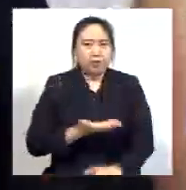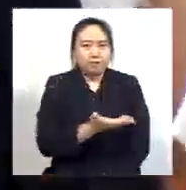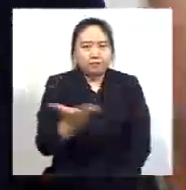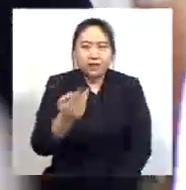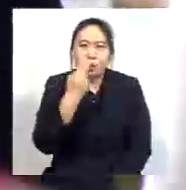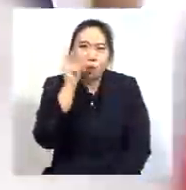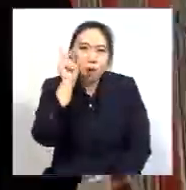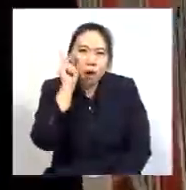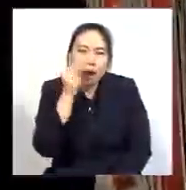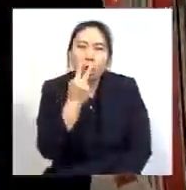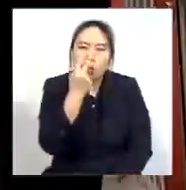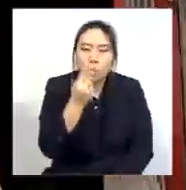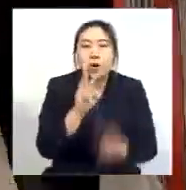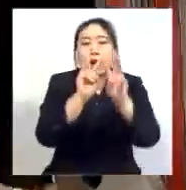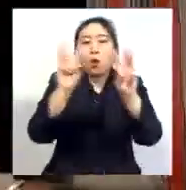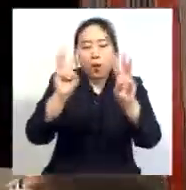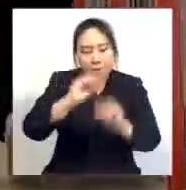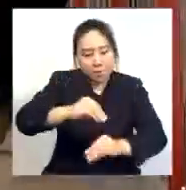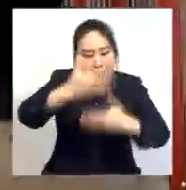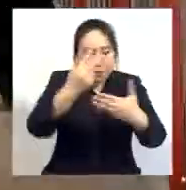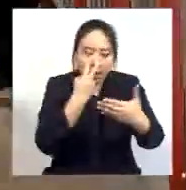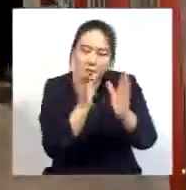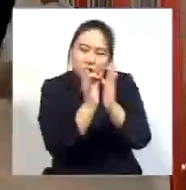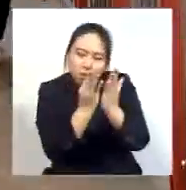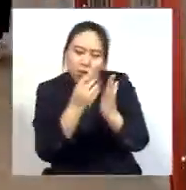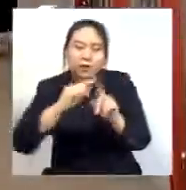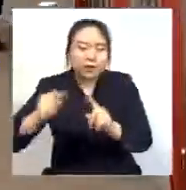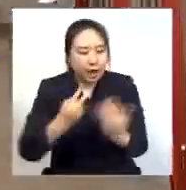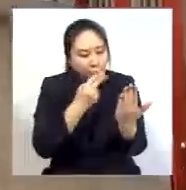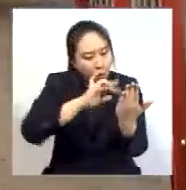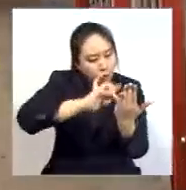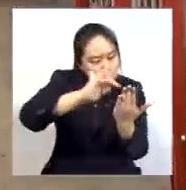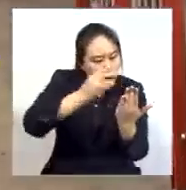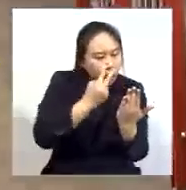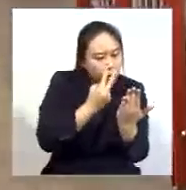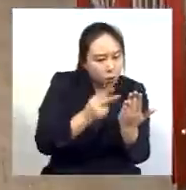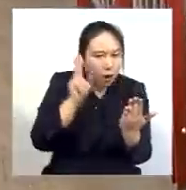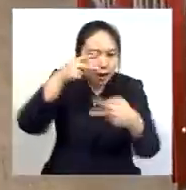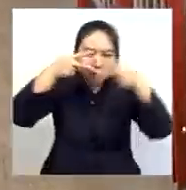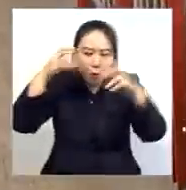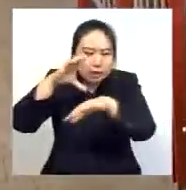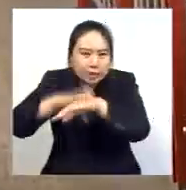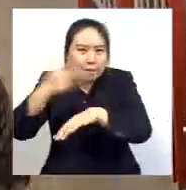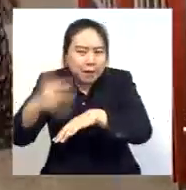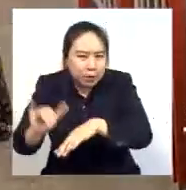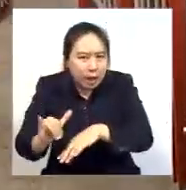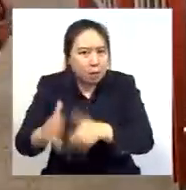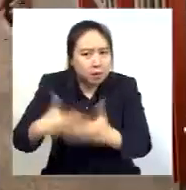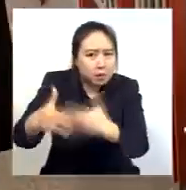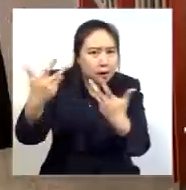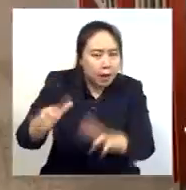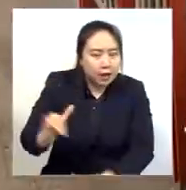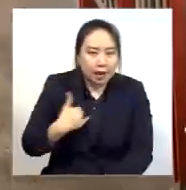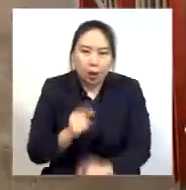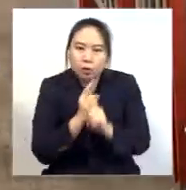ติดตามข้อมูลข่าวสารอยู่ในโลกออนไลน์คือบางทีเนี่ยเราอยากรู้ว่าเขาจับคนร้ายได้หรือยังตอนนี้มีความคืบหน้ามากน้อยขนาดไหนบางทีทำให้เ